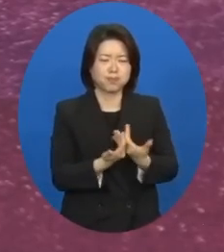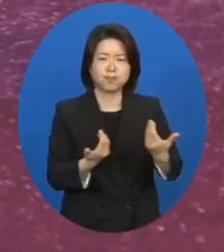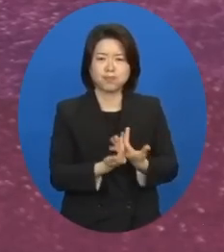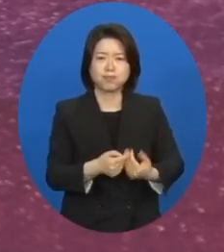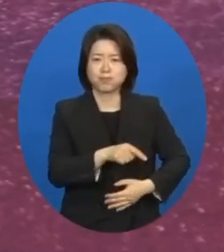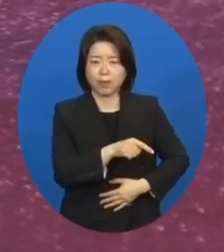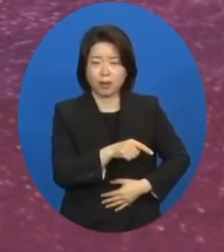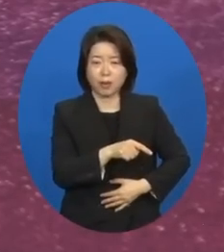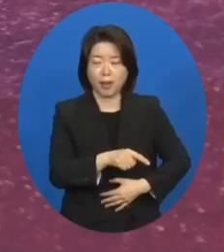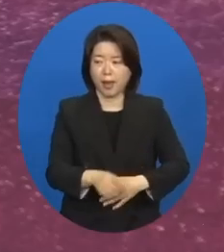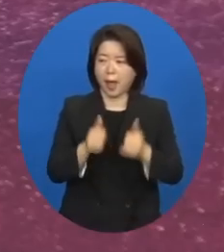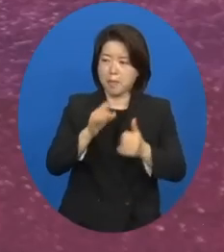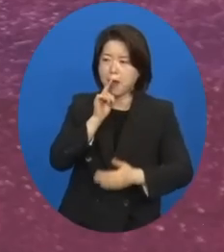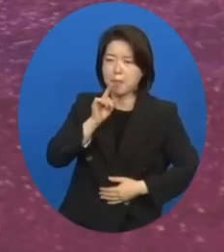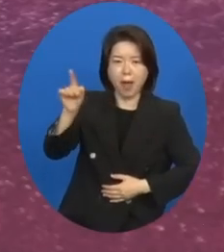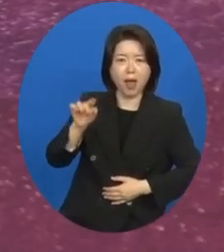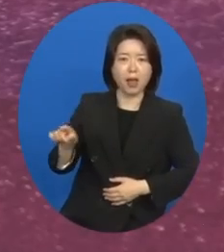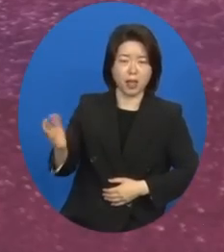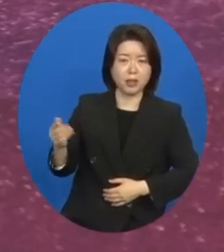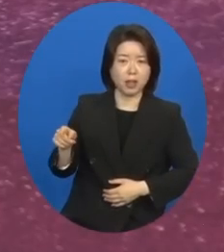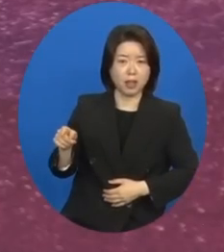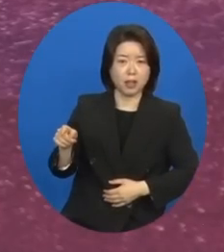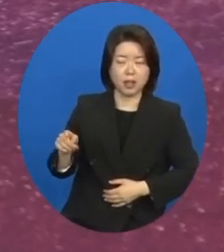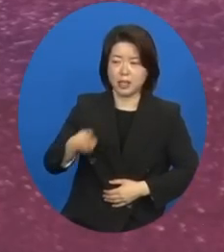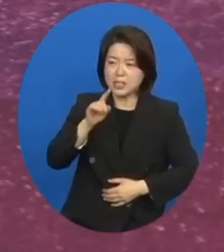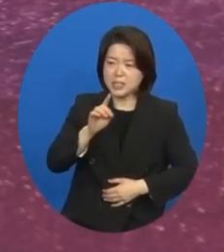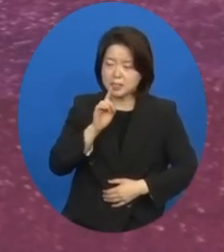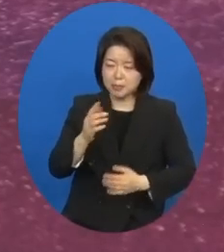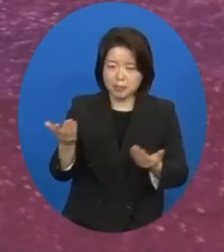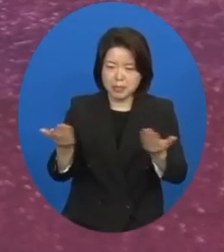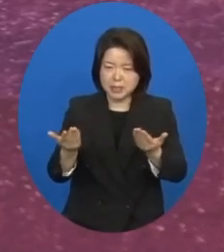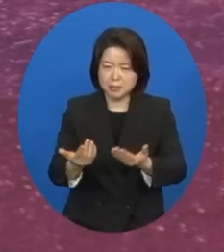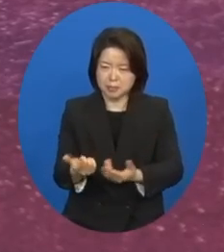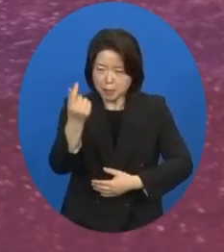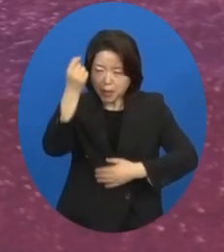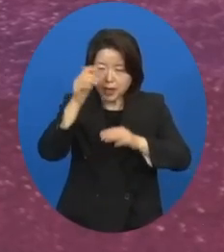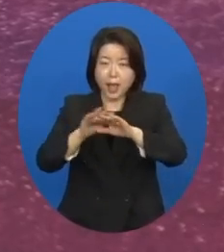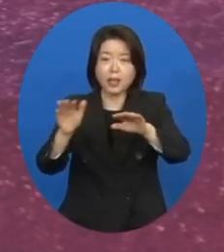일에 책임을 물어야 된다. 이 일에 있어서 빨리 해결을 해야 된다.